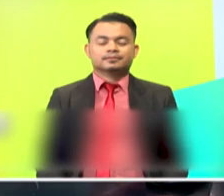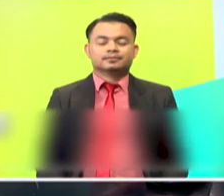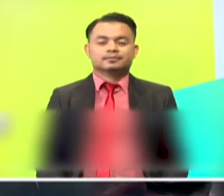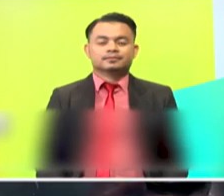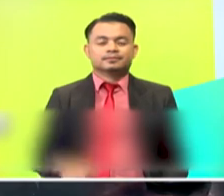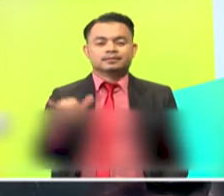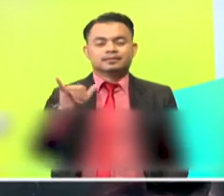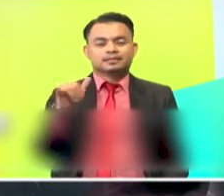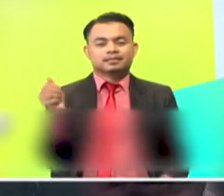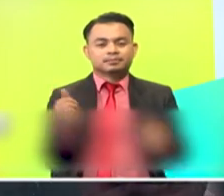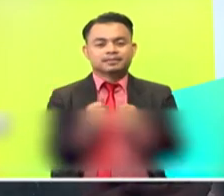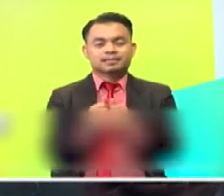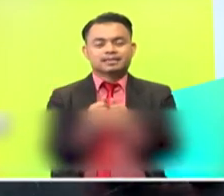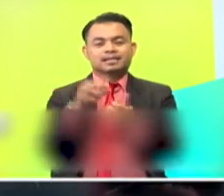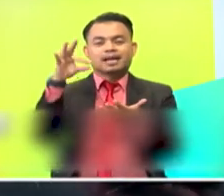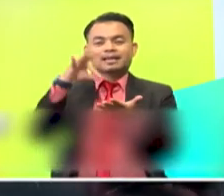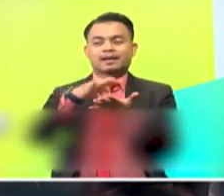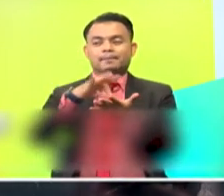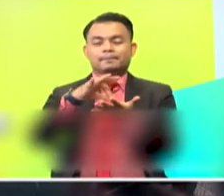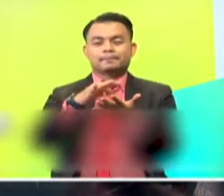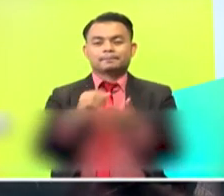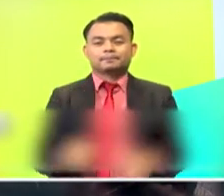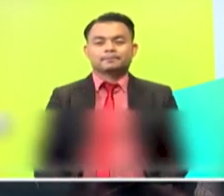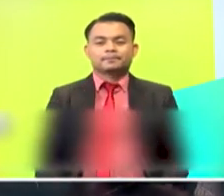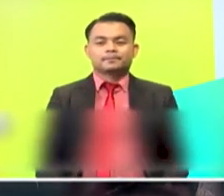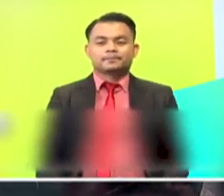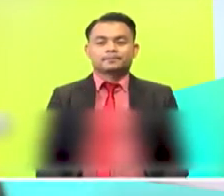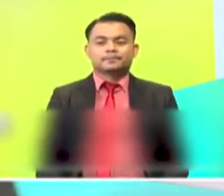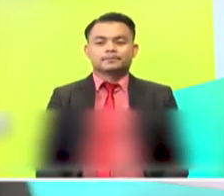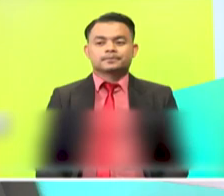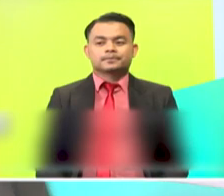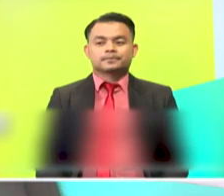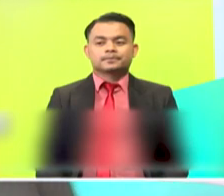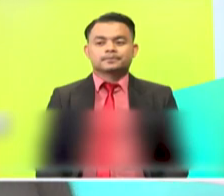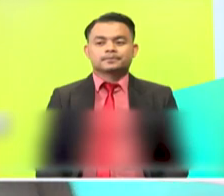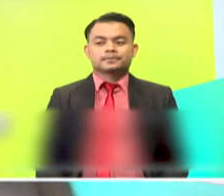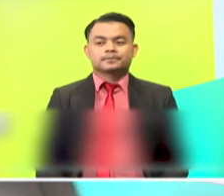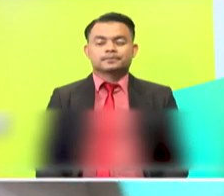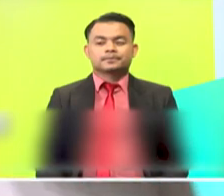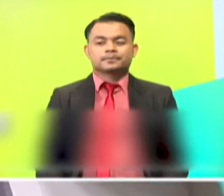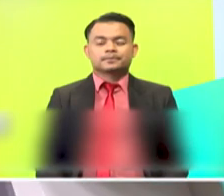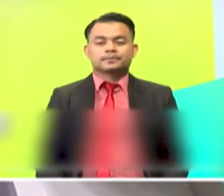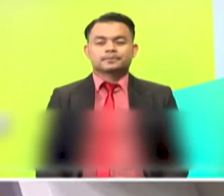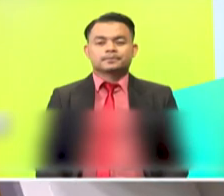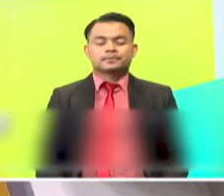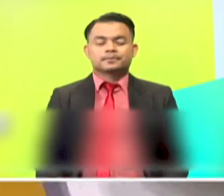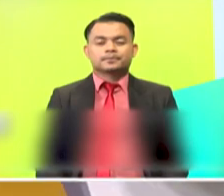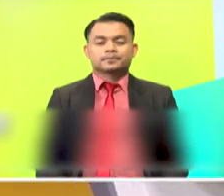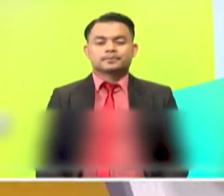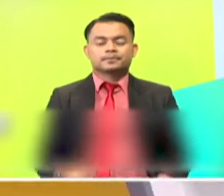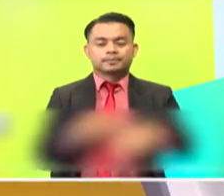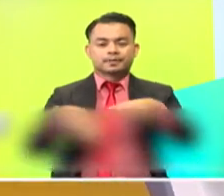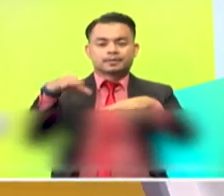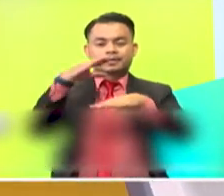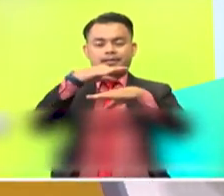dengan ayam-ayam juga cuma kasih Cikgu Oke kita Letakkan dibagian atas